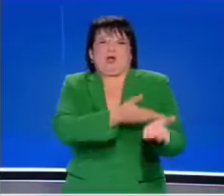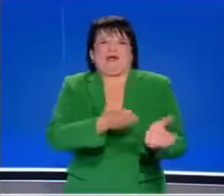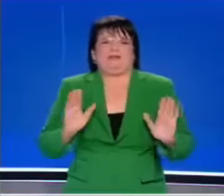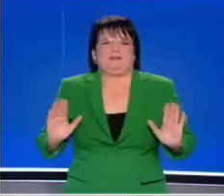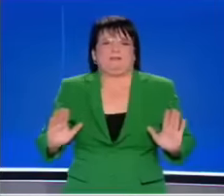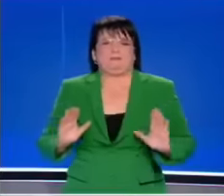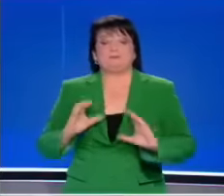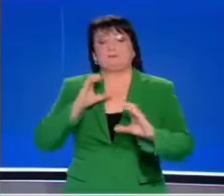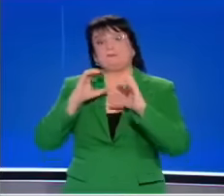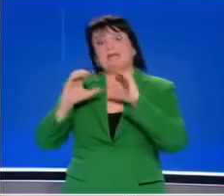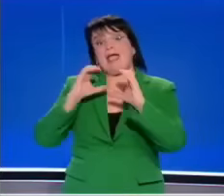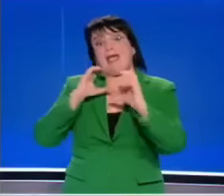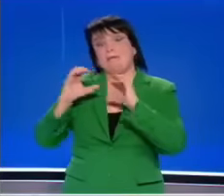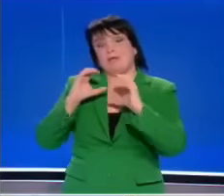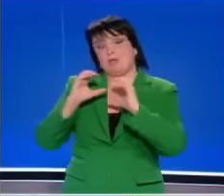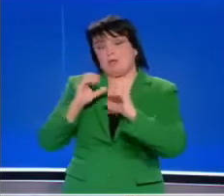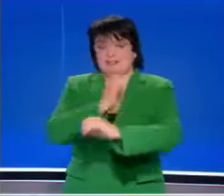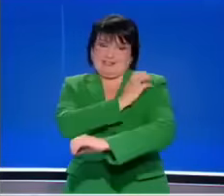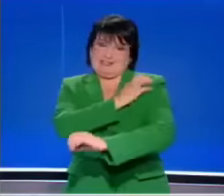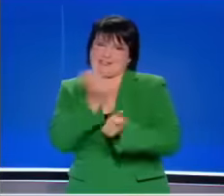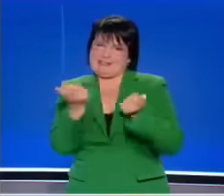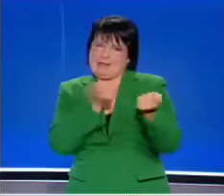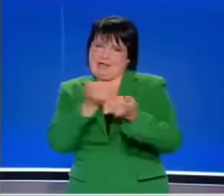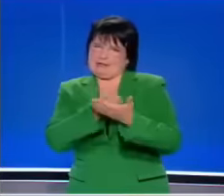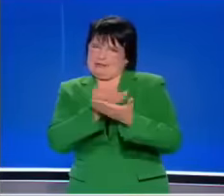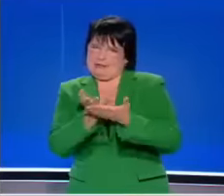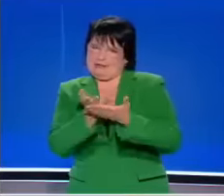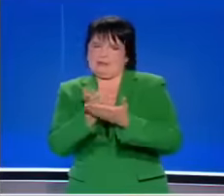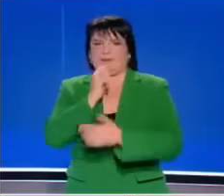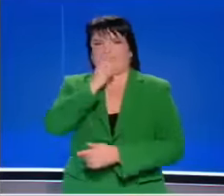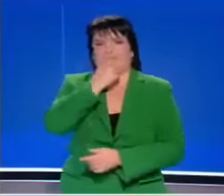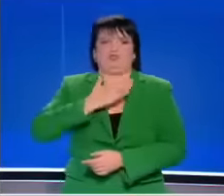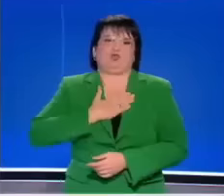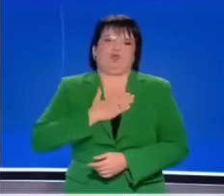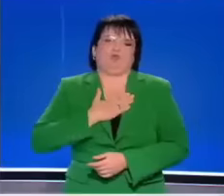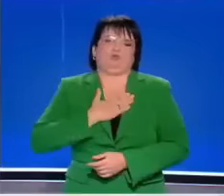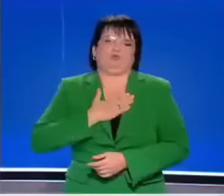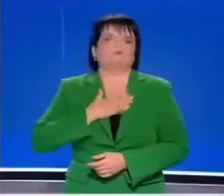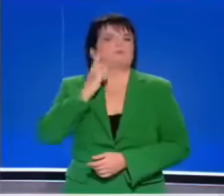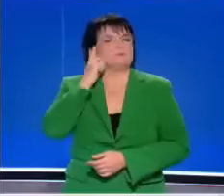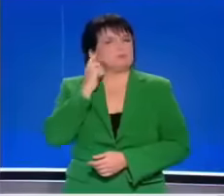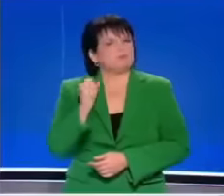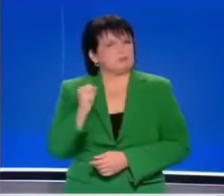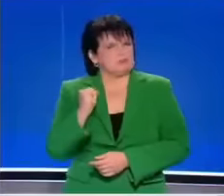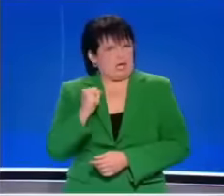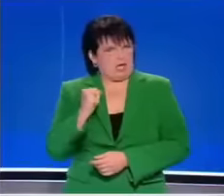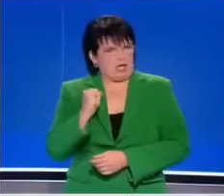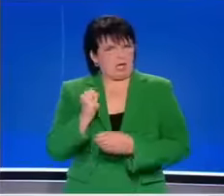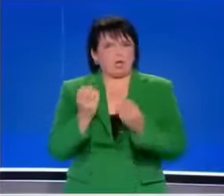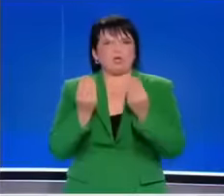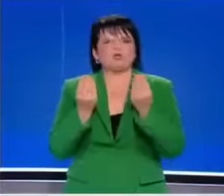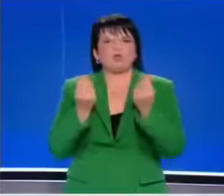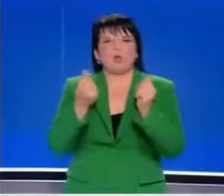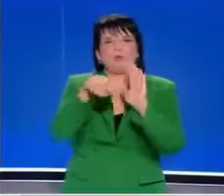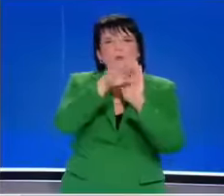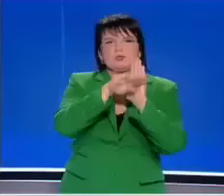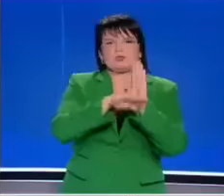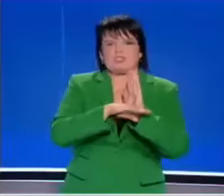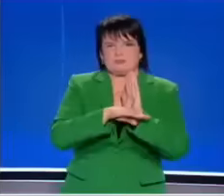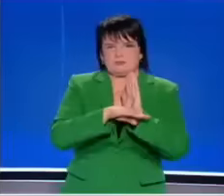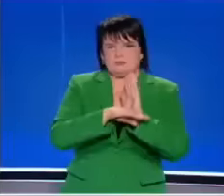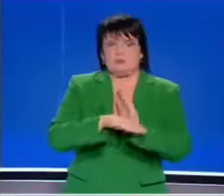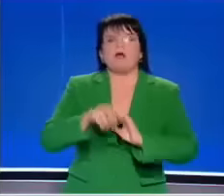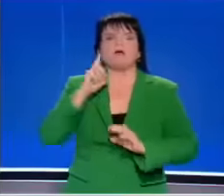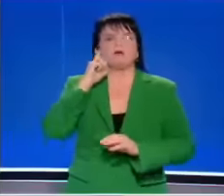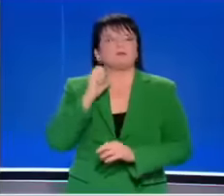επικοινωνιακή στρατηγική έχω είναι δικό μου μυστικό ξέρω πάρα πολύ καλά πώς δουλεύει αυτό το σύστημα ξέρω